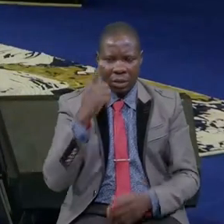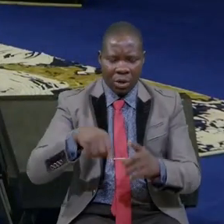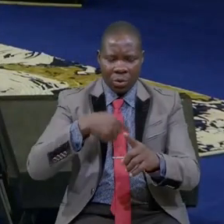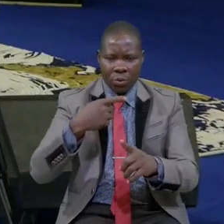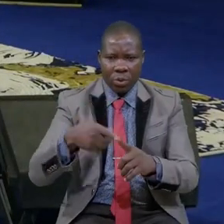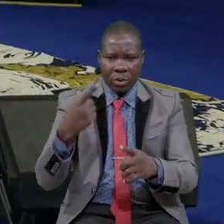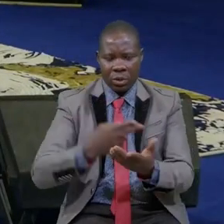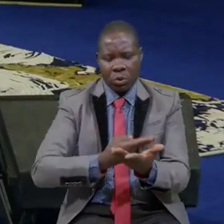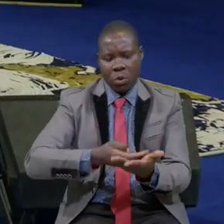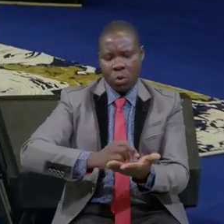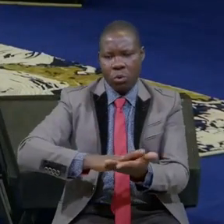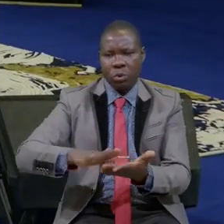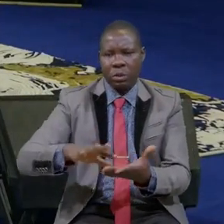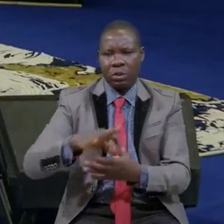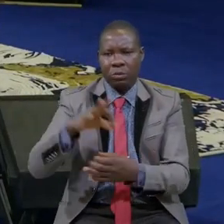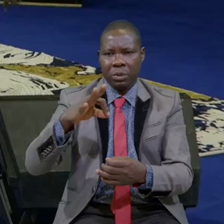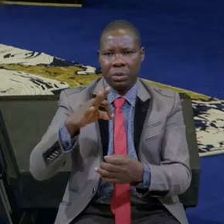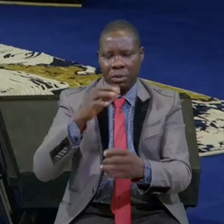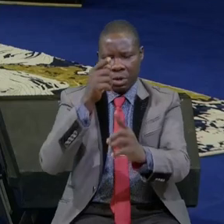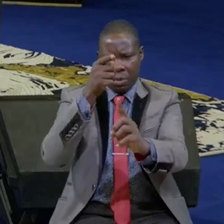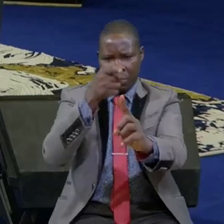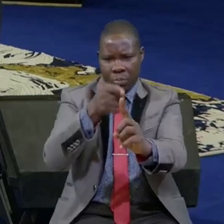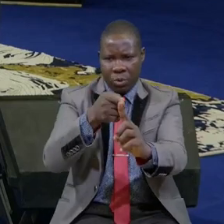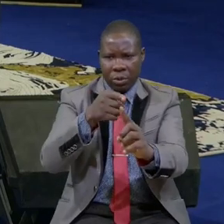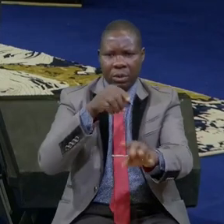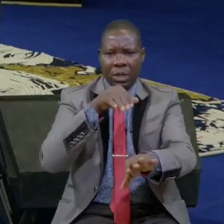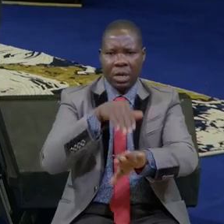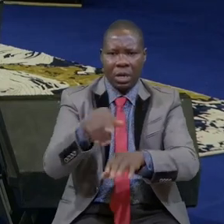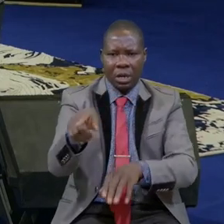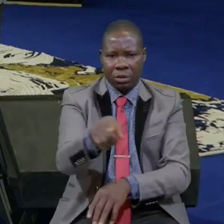Lorsque le Saint-Esprit te doit,